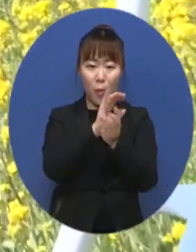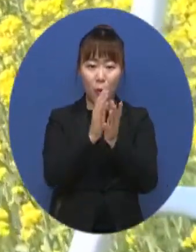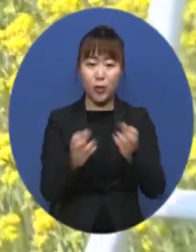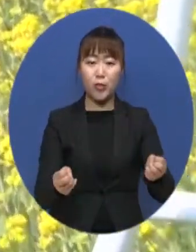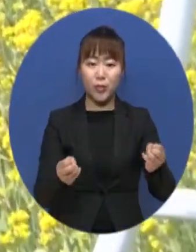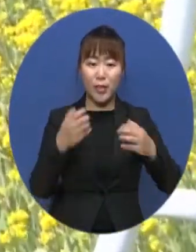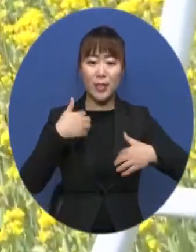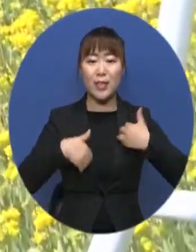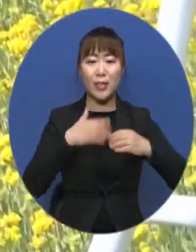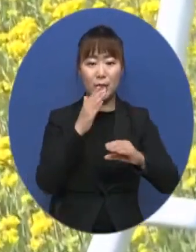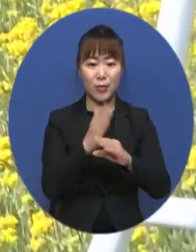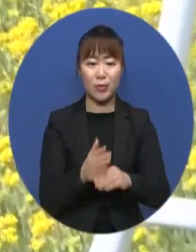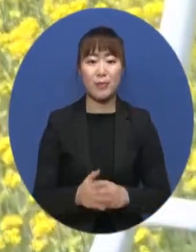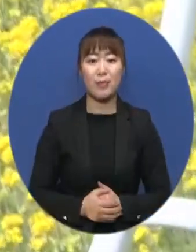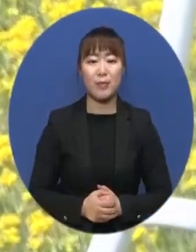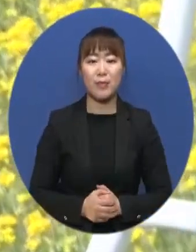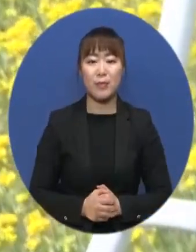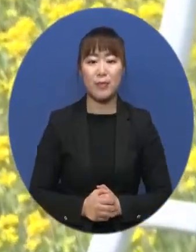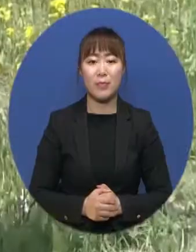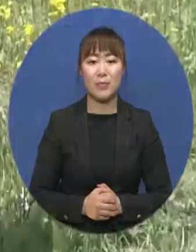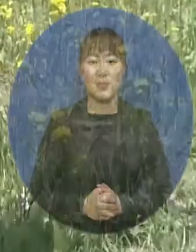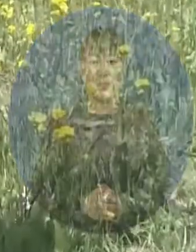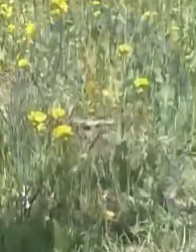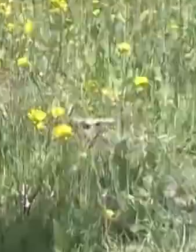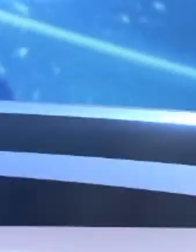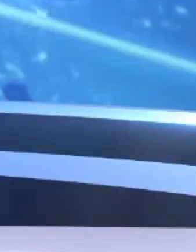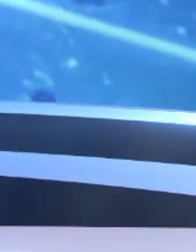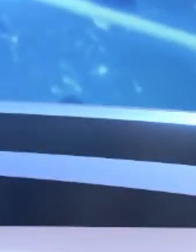누리고 있습니다. 복지TV 뉴스 유채린입니다.